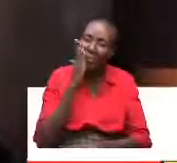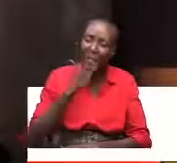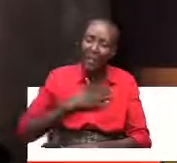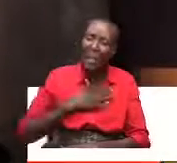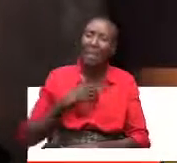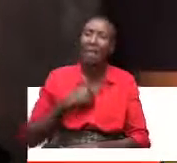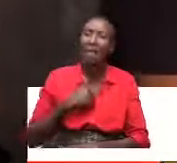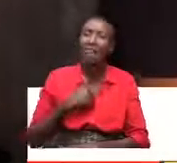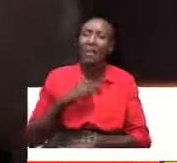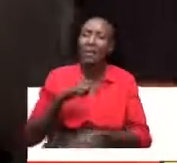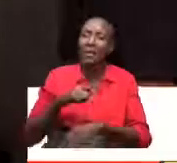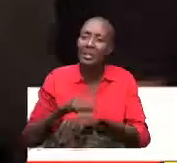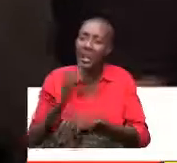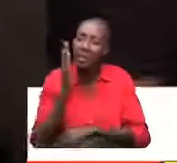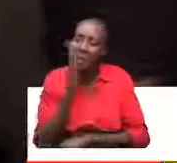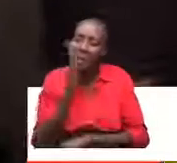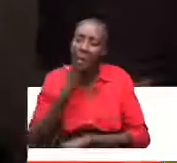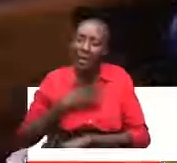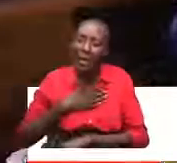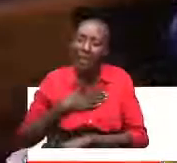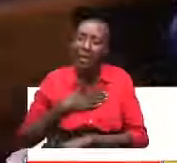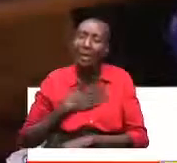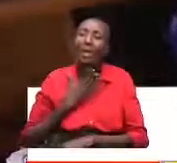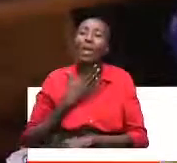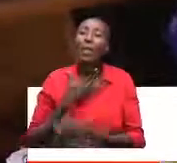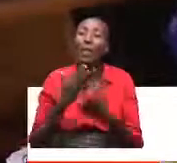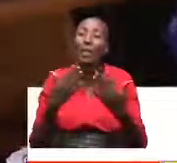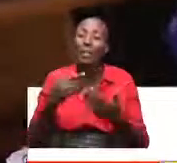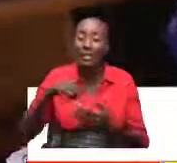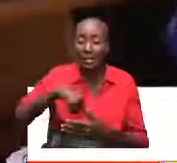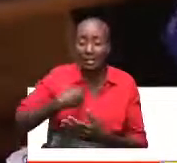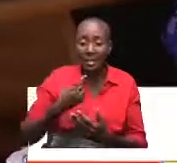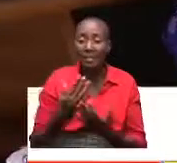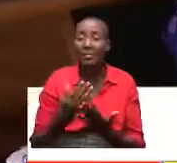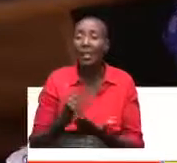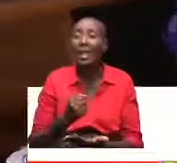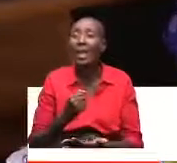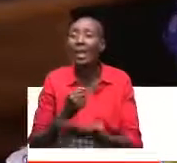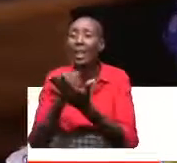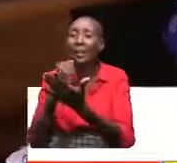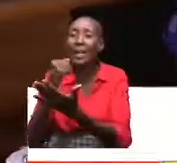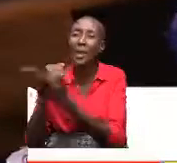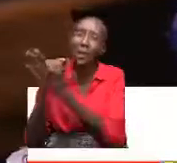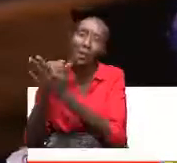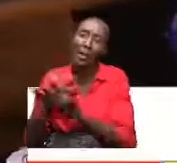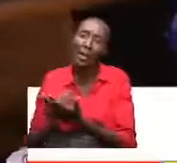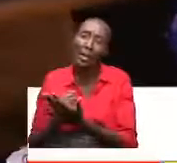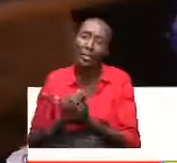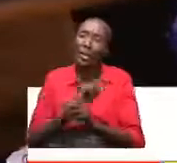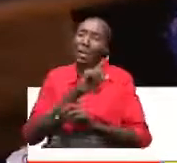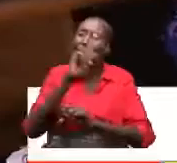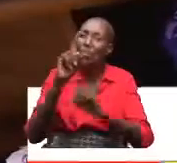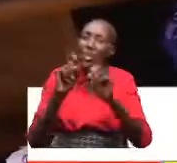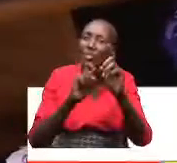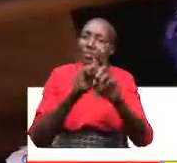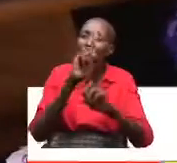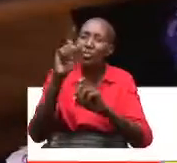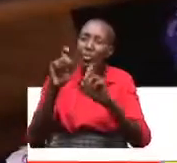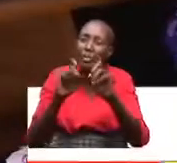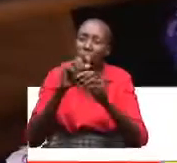yangu akitaka chochote mimi namsaidia. Hiyo ndio mambo mingi sana watu wanamquestion, namuuliza niko